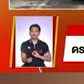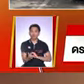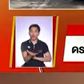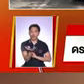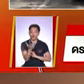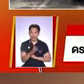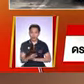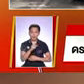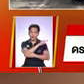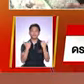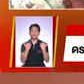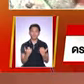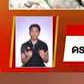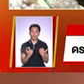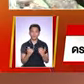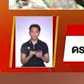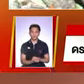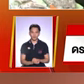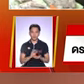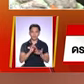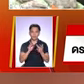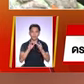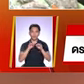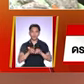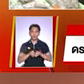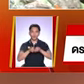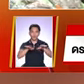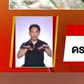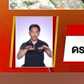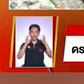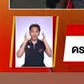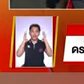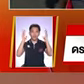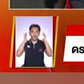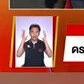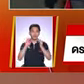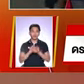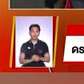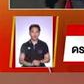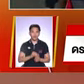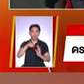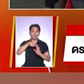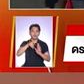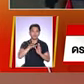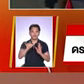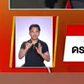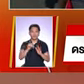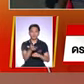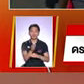ผลการเลือกตั้งที่ผ่านมาการที่มีการโพสต์แบบนี้เป็นการประชาสัมพันธ์ว่าพะเย